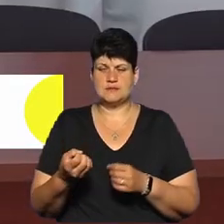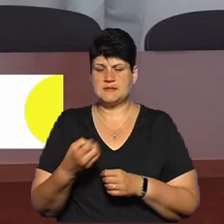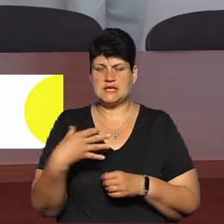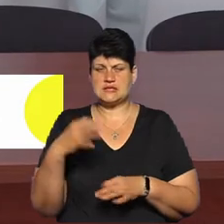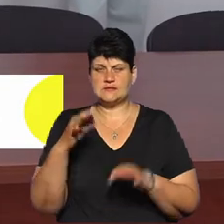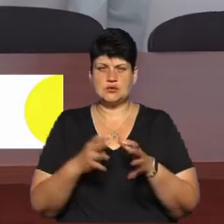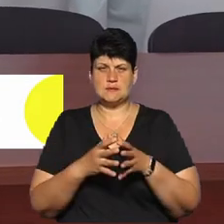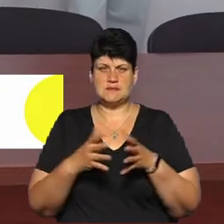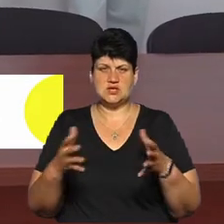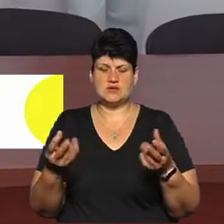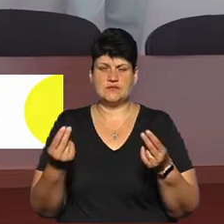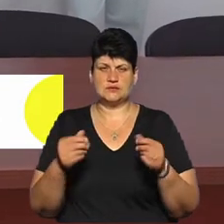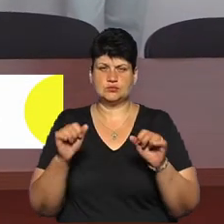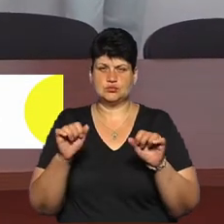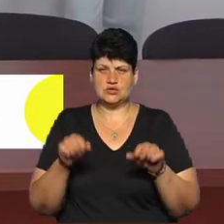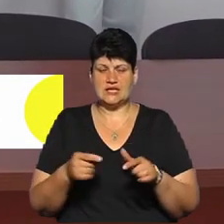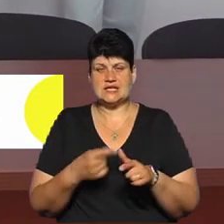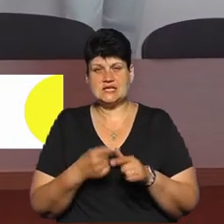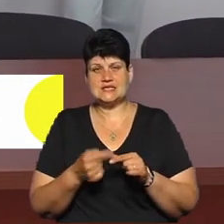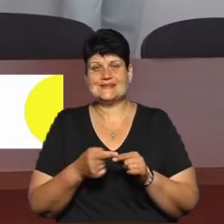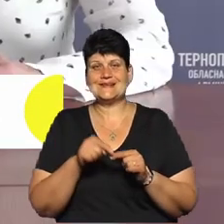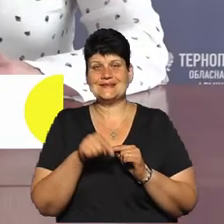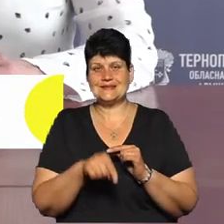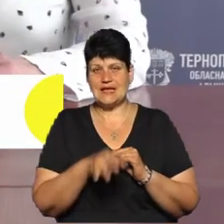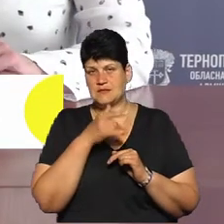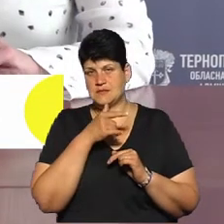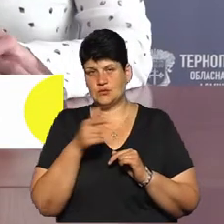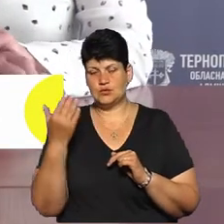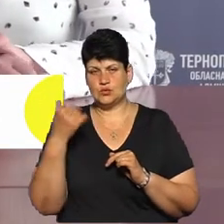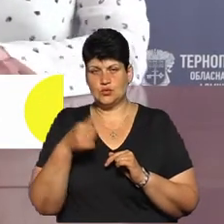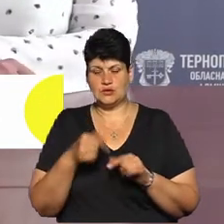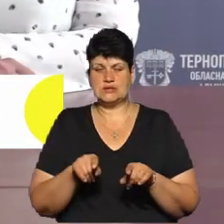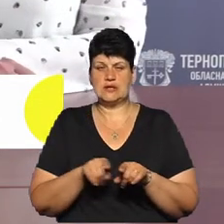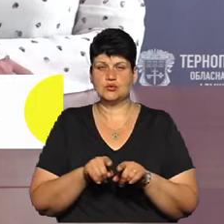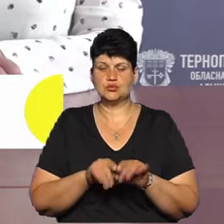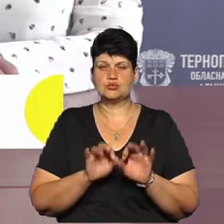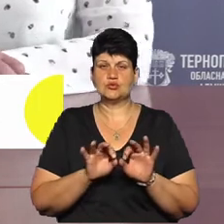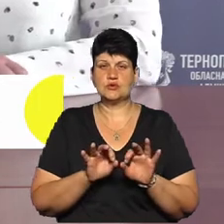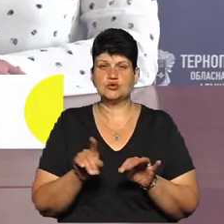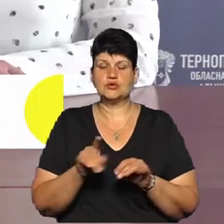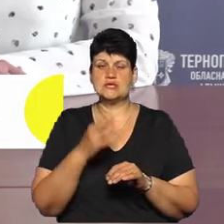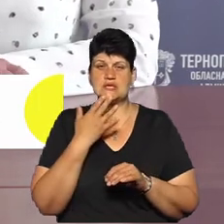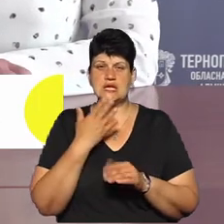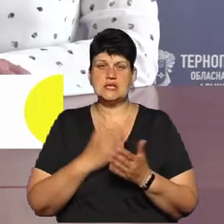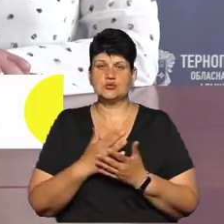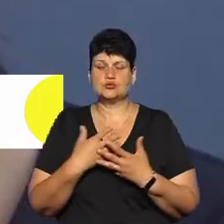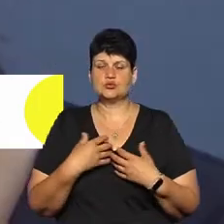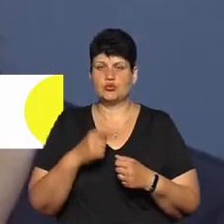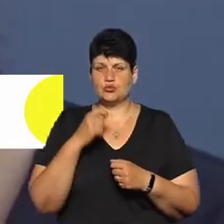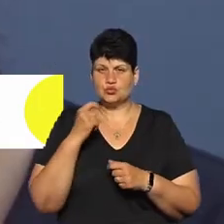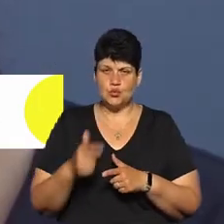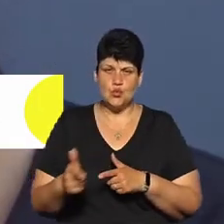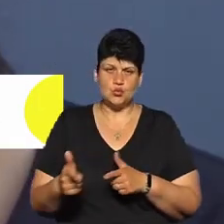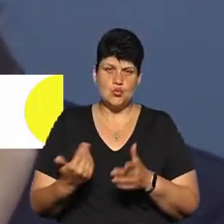більше фінансового ресурсу, ніж за цей період торік. Наталія Гусак також розповіла, що Національна служба здоров'я України готує